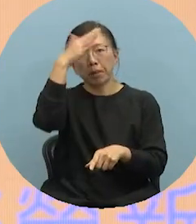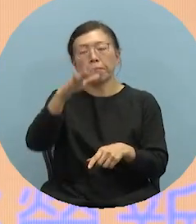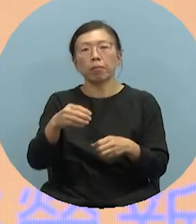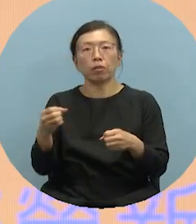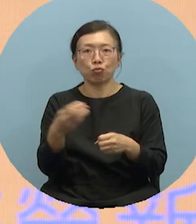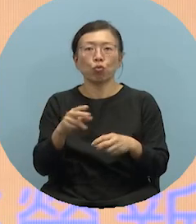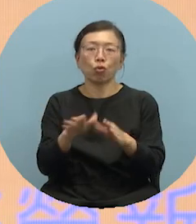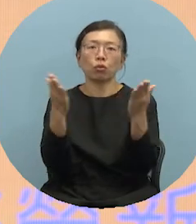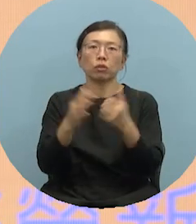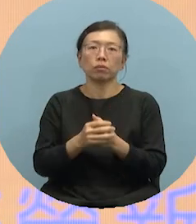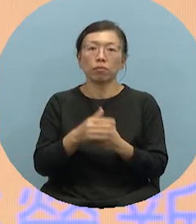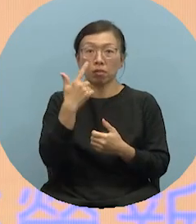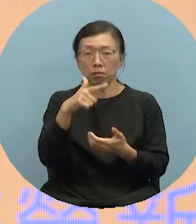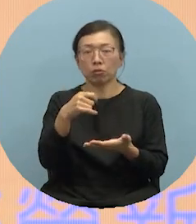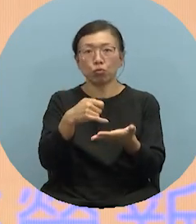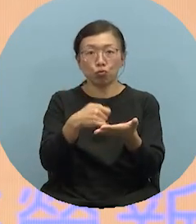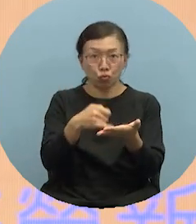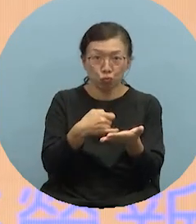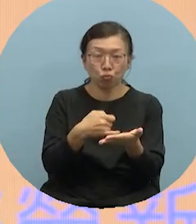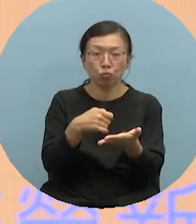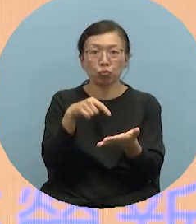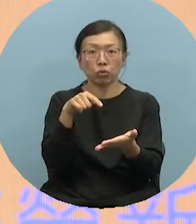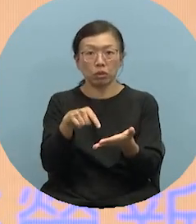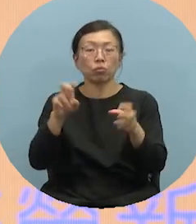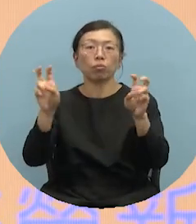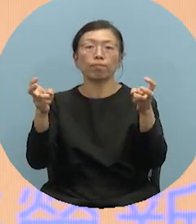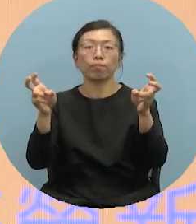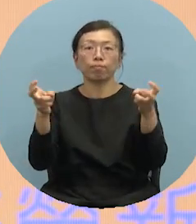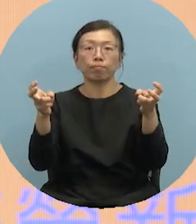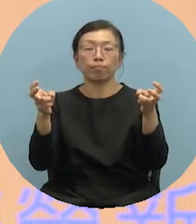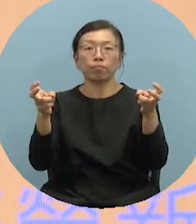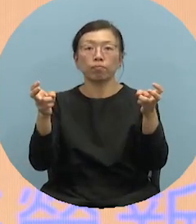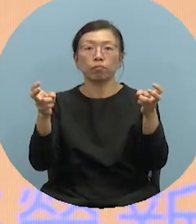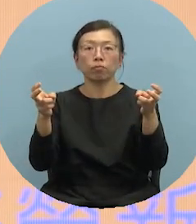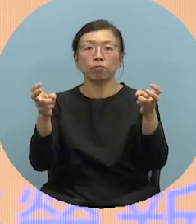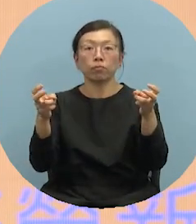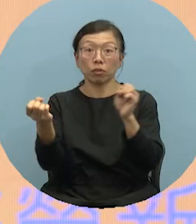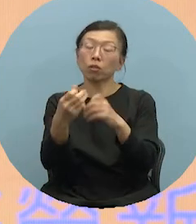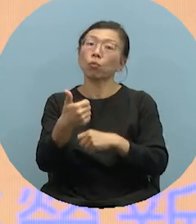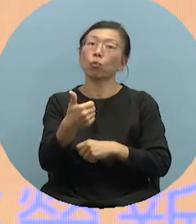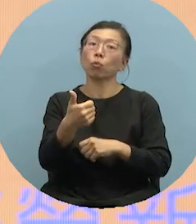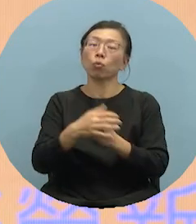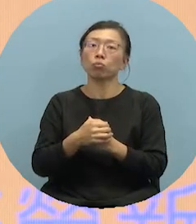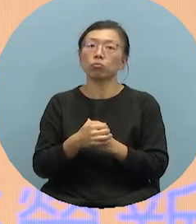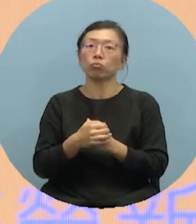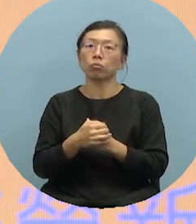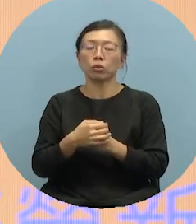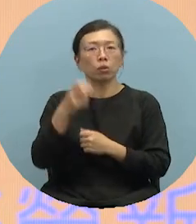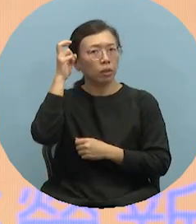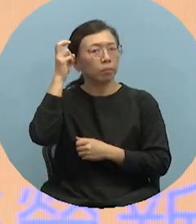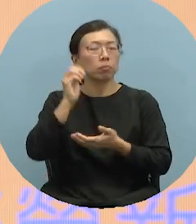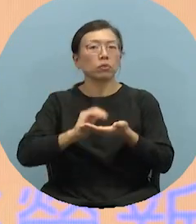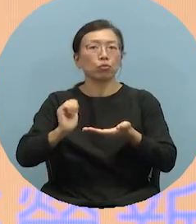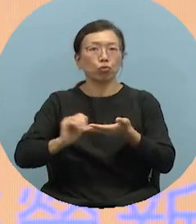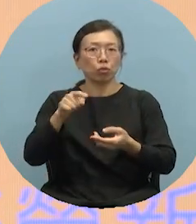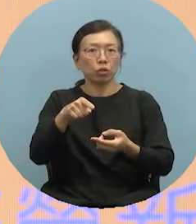開徵新稅種咧，呢個議題咧，係值得討論，但係同時間咧，亦都要睇清楚嗰個政策